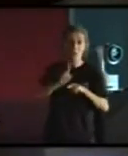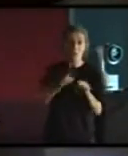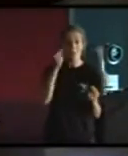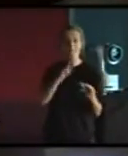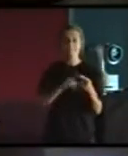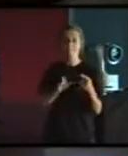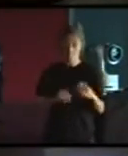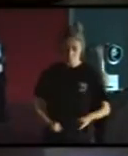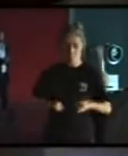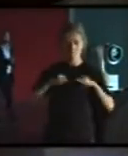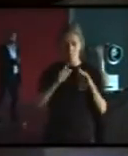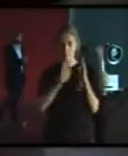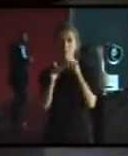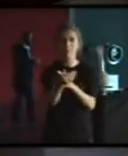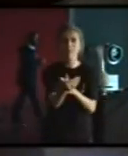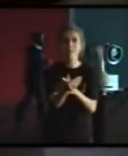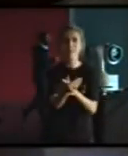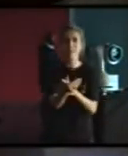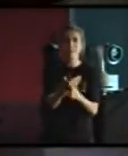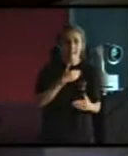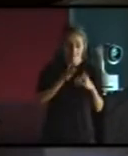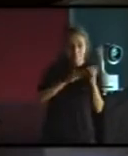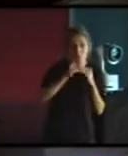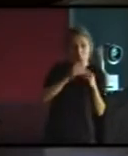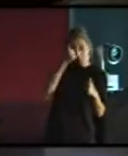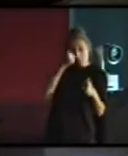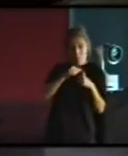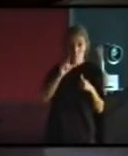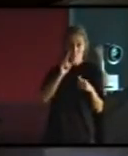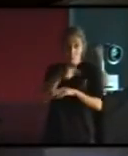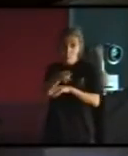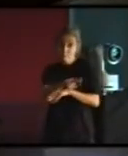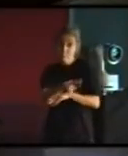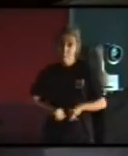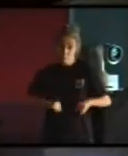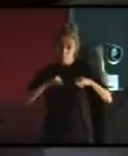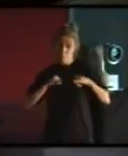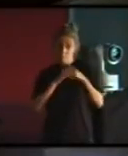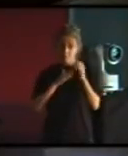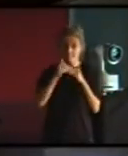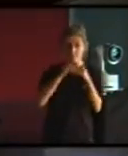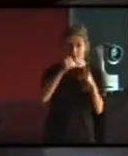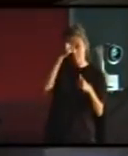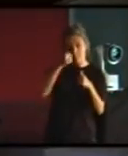Sont-elles moins légitimes? J'imagine toutes ces mémoires qui se sont formées là-dedans. Alors, il faut quand même penser qu'on est dans une société qui est vieillissante.